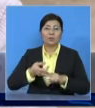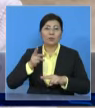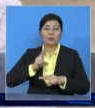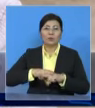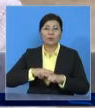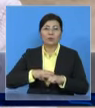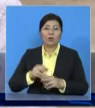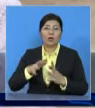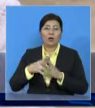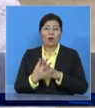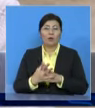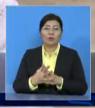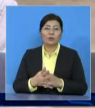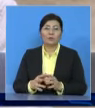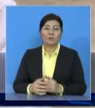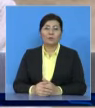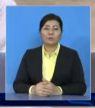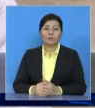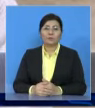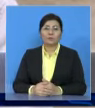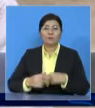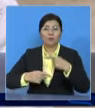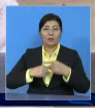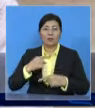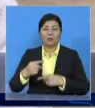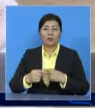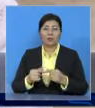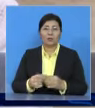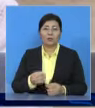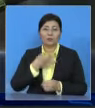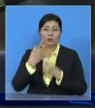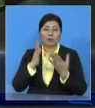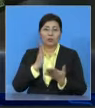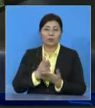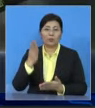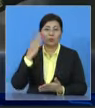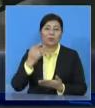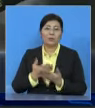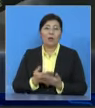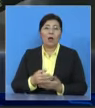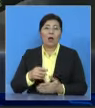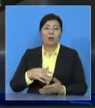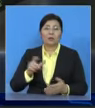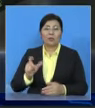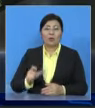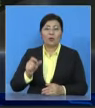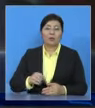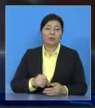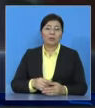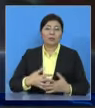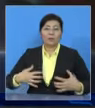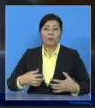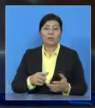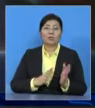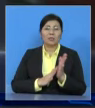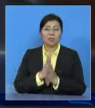енді ауылымыз одан да ары қарай көркейеді деп ойлаймын. Қобда ауданының халқы мал және егін